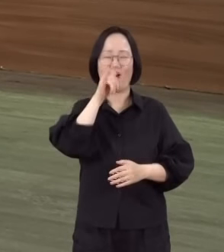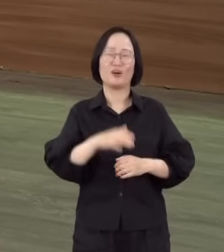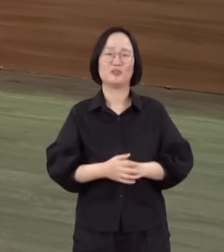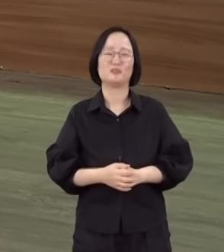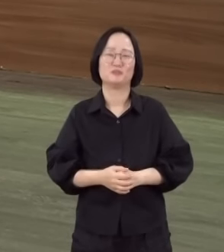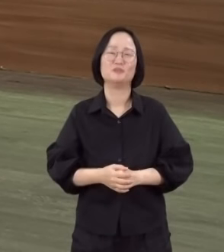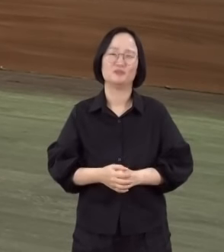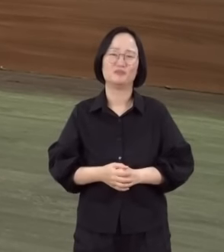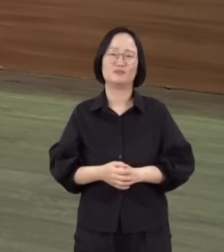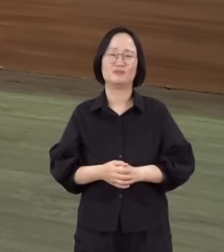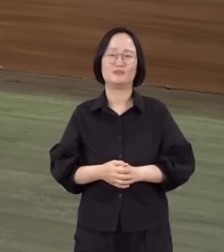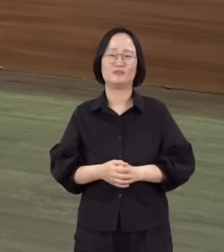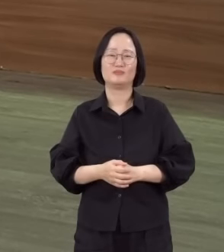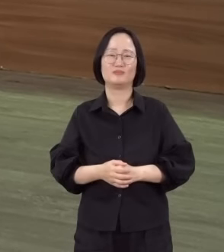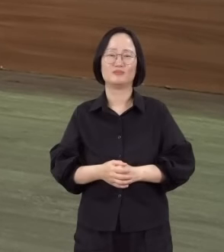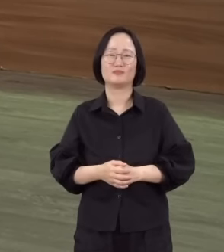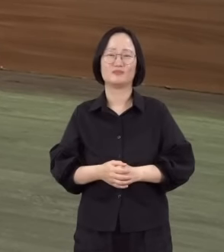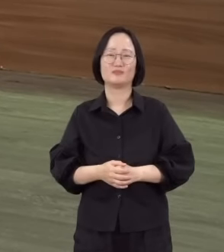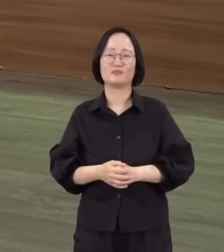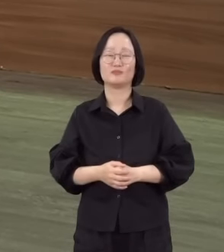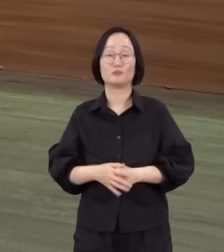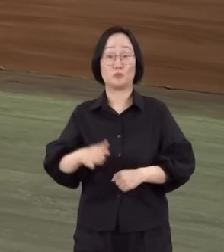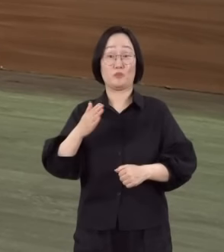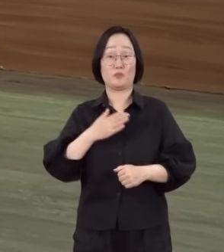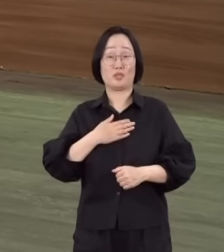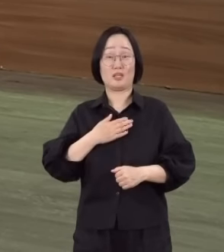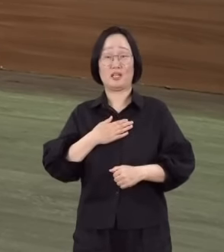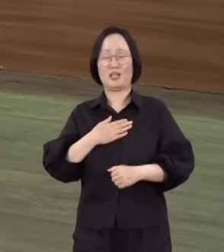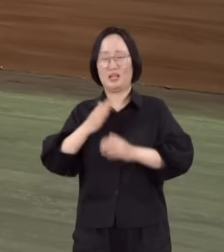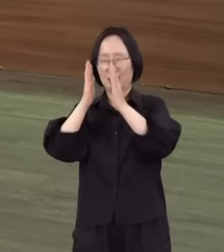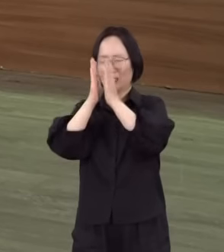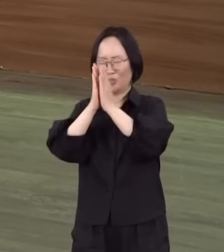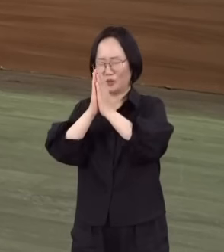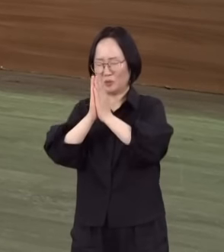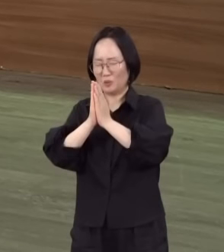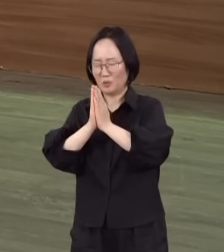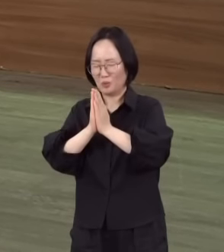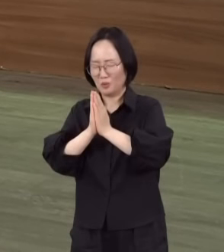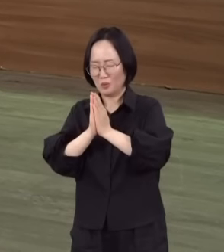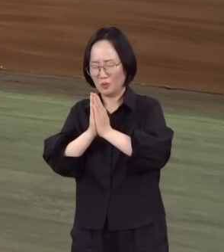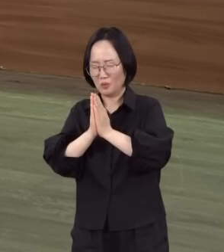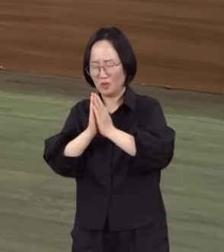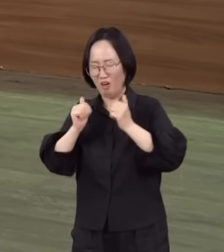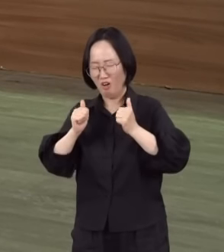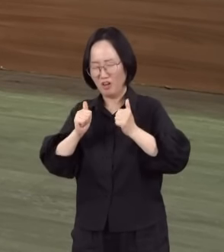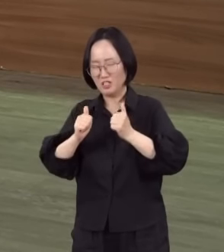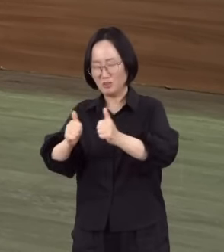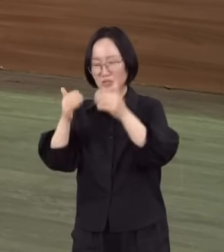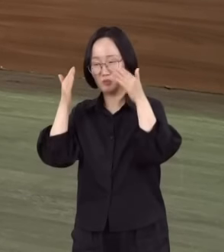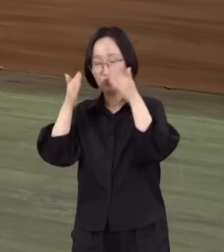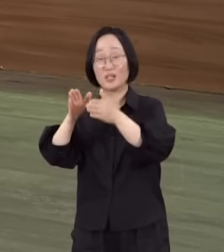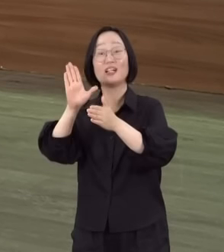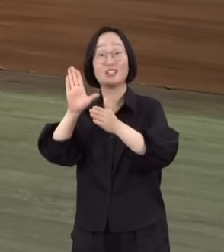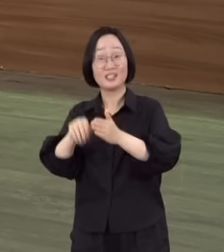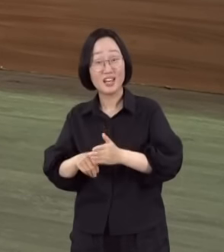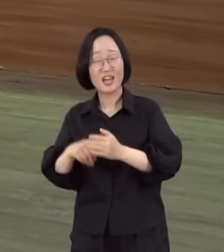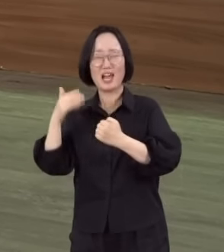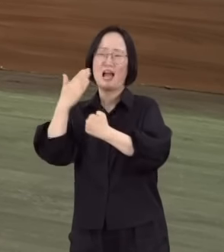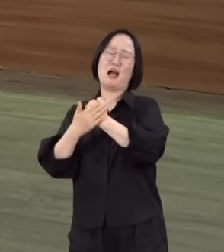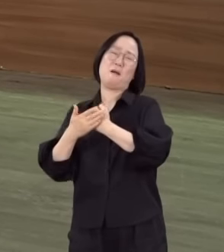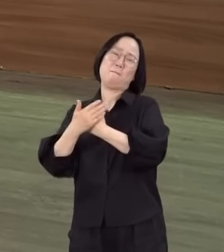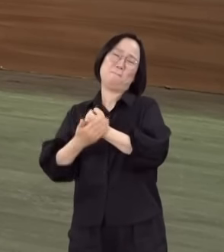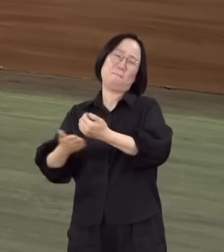간절한 그 어 부처님의 향한 마음의 간절한 기도의 마음 때문인지 몰라도 그때 저도 물론 뭐